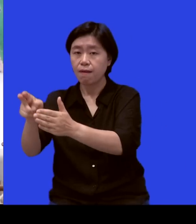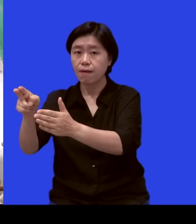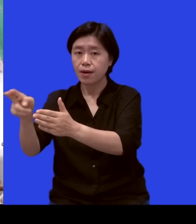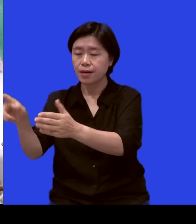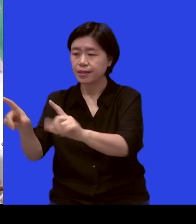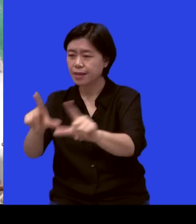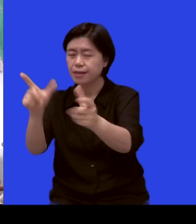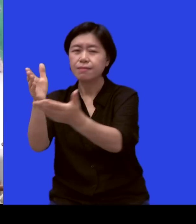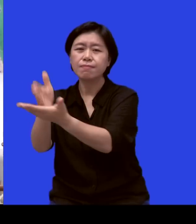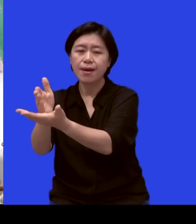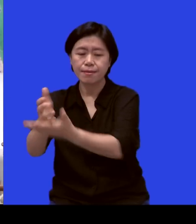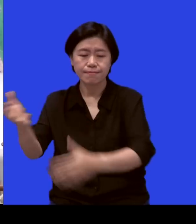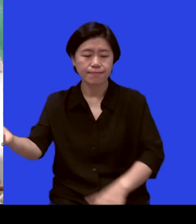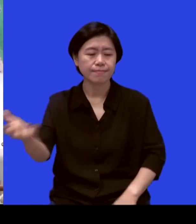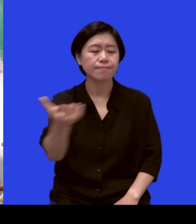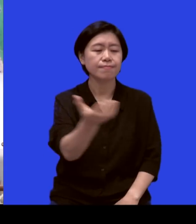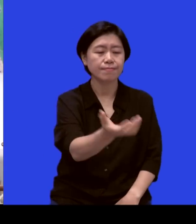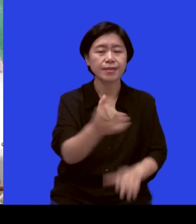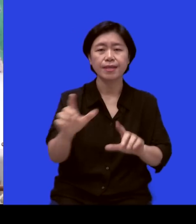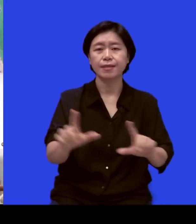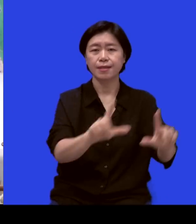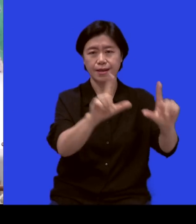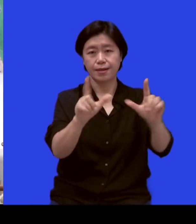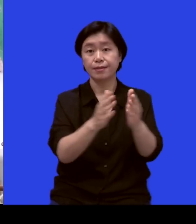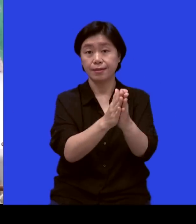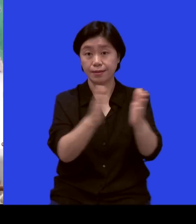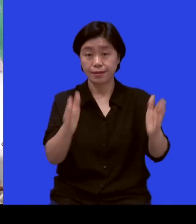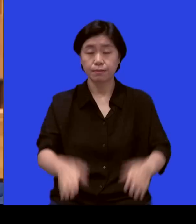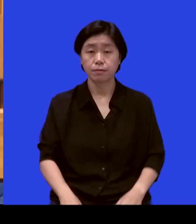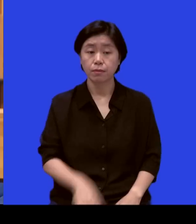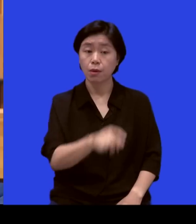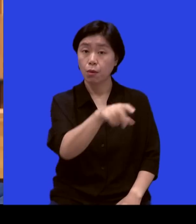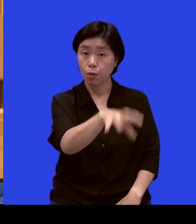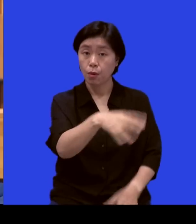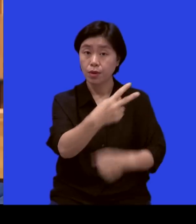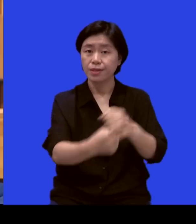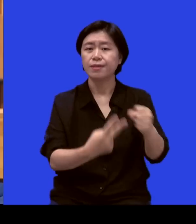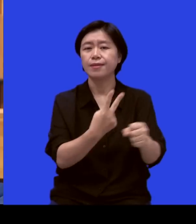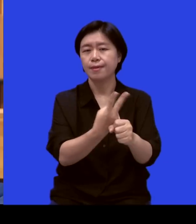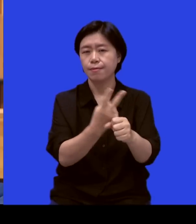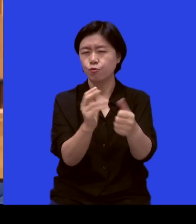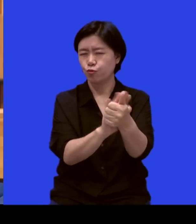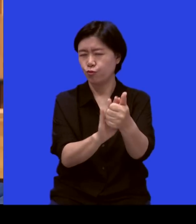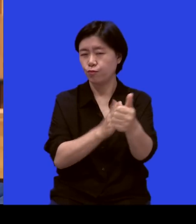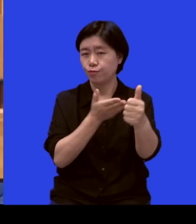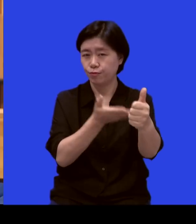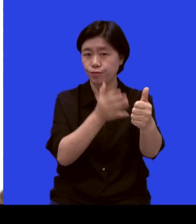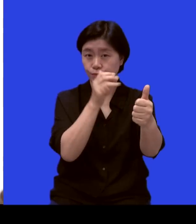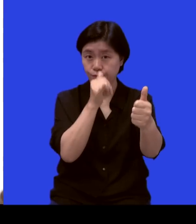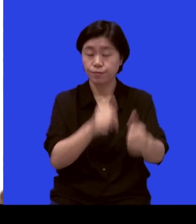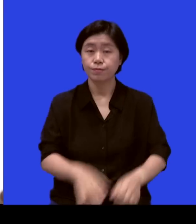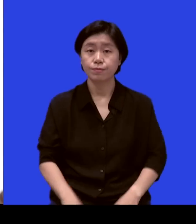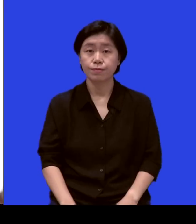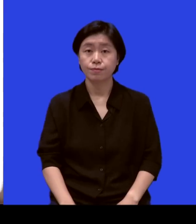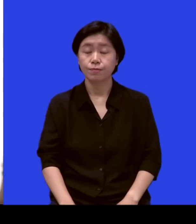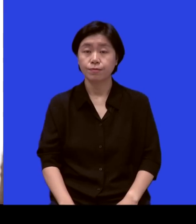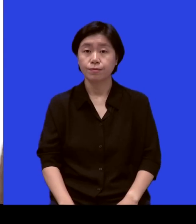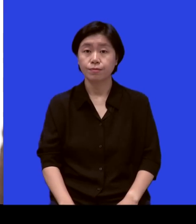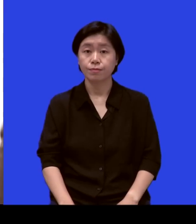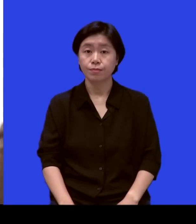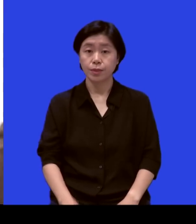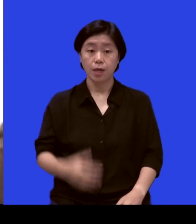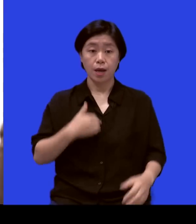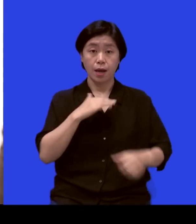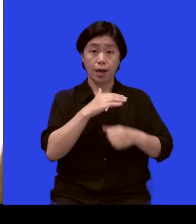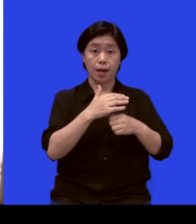그분들을 서울에서 나오게 하는 과정이었고 사랑의 농장 여기 2년을 했어요. 그러놨더니 또 함께 성역